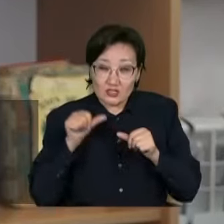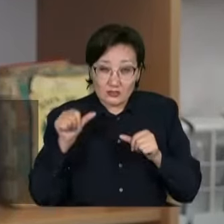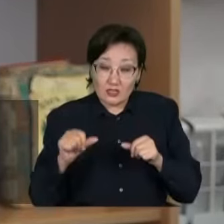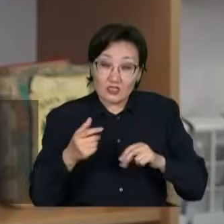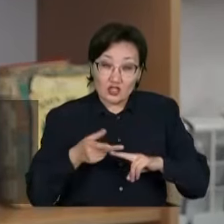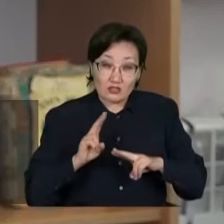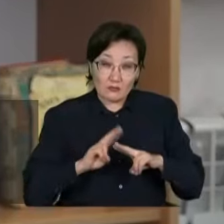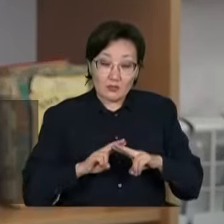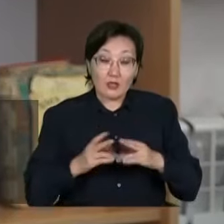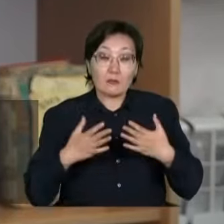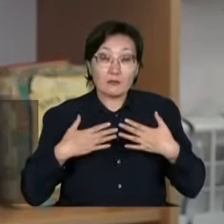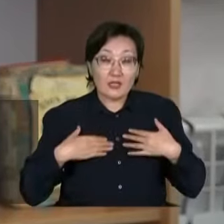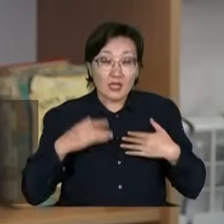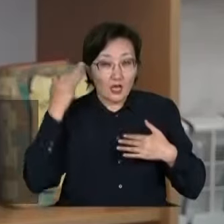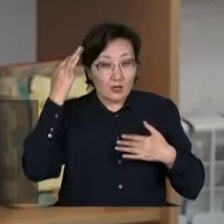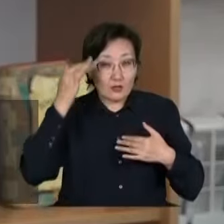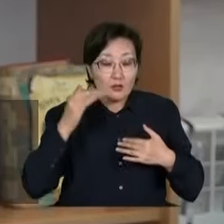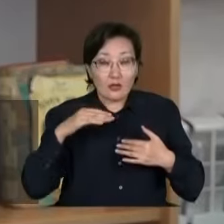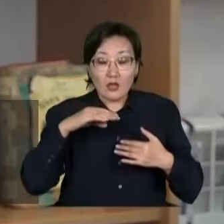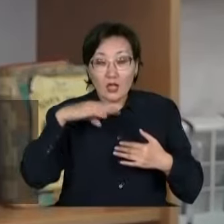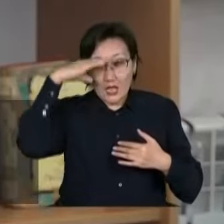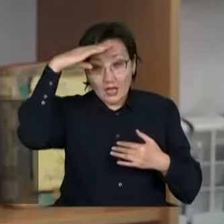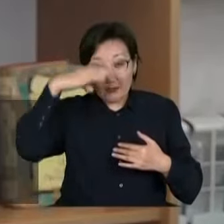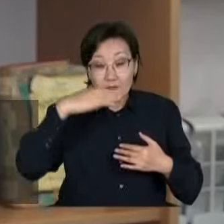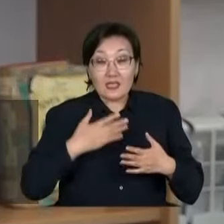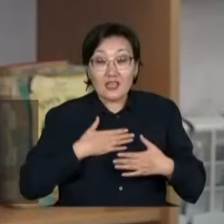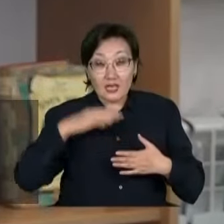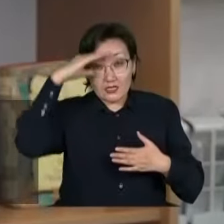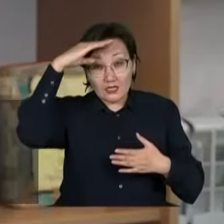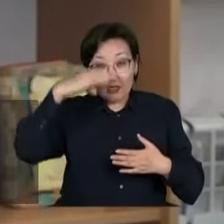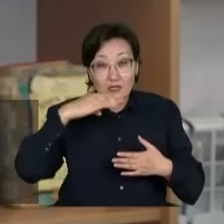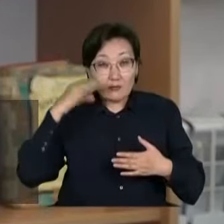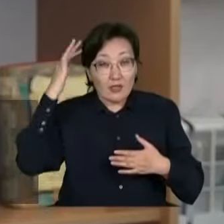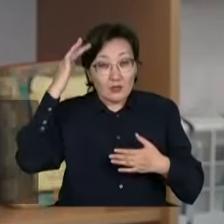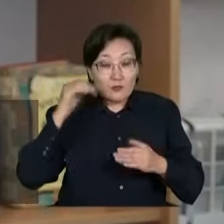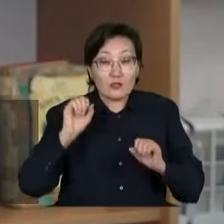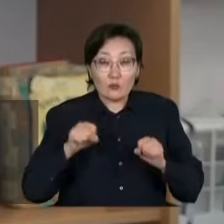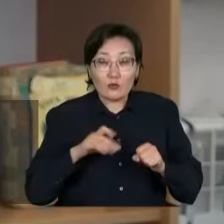Сондықтан менің арманым, әкемнің де енді арманы шығар, енді